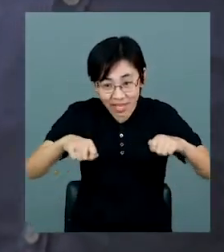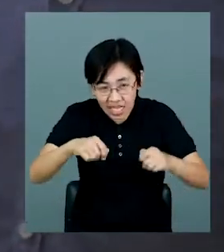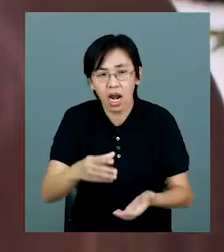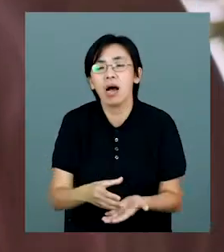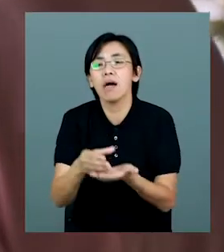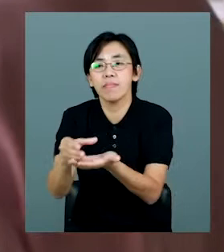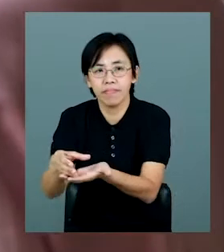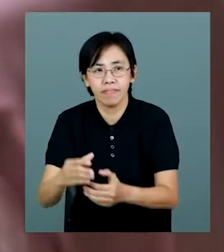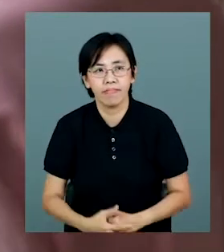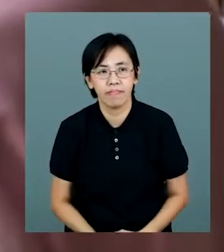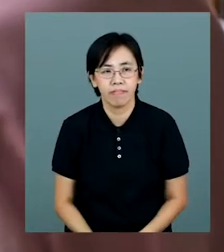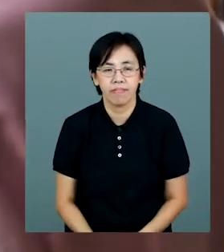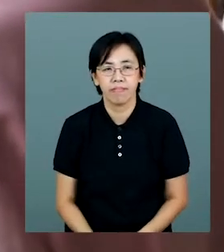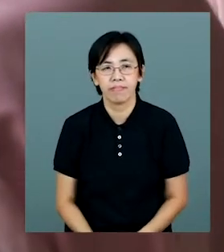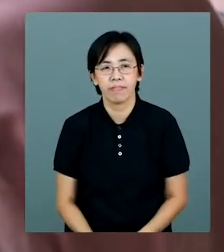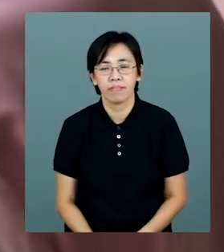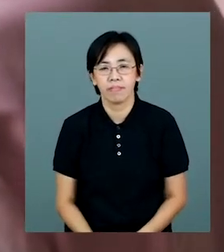ให้เขา